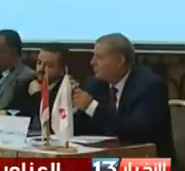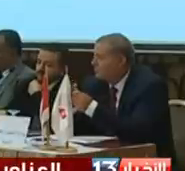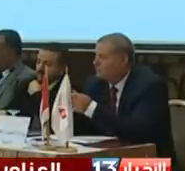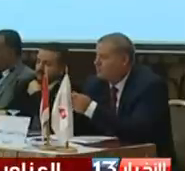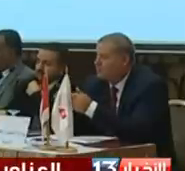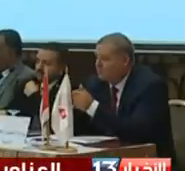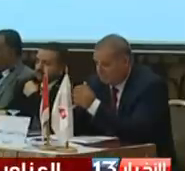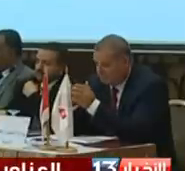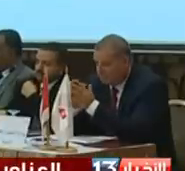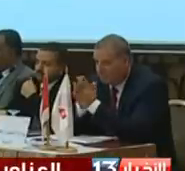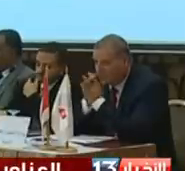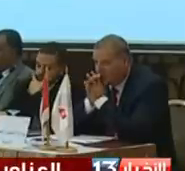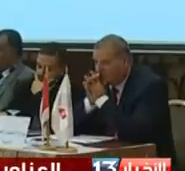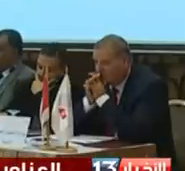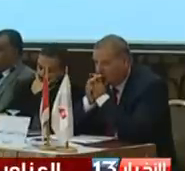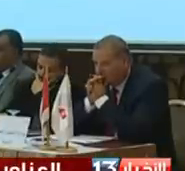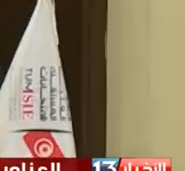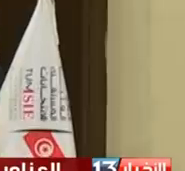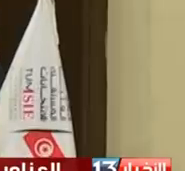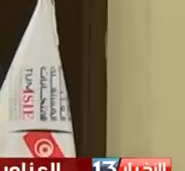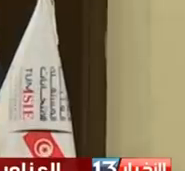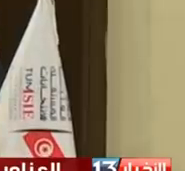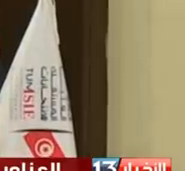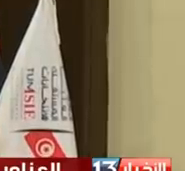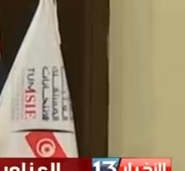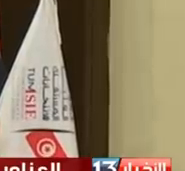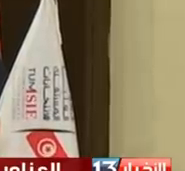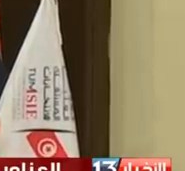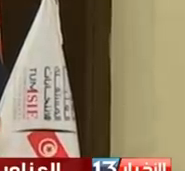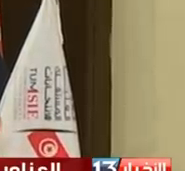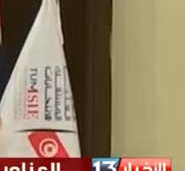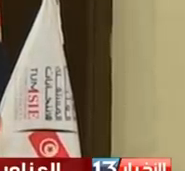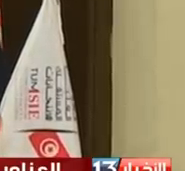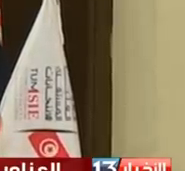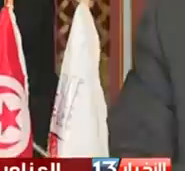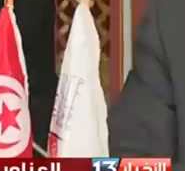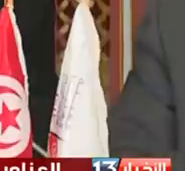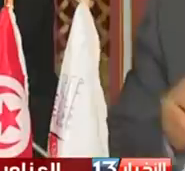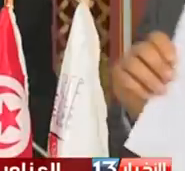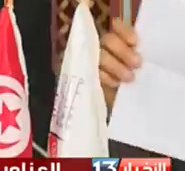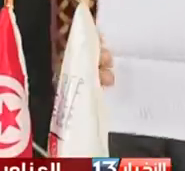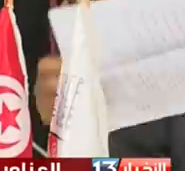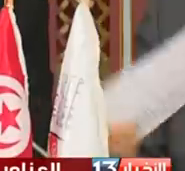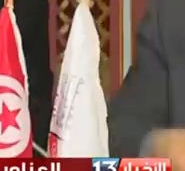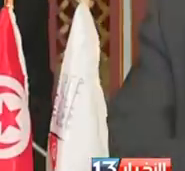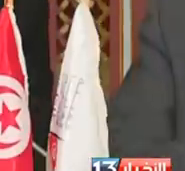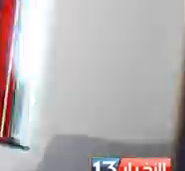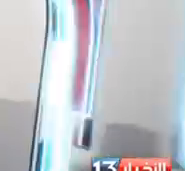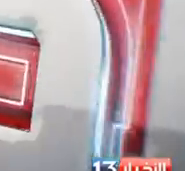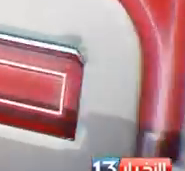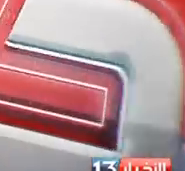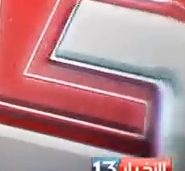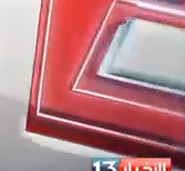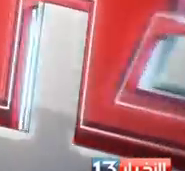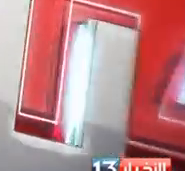للانتخابات البلديه على شهاده ابراء الذمه وهيئه الانتخابات راسل البرلمان حول مساله استكمال تجديد